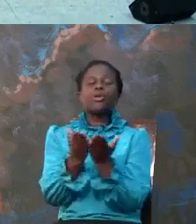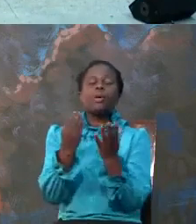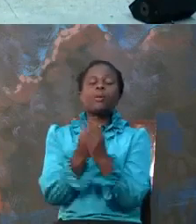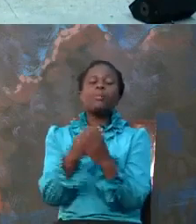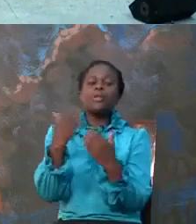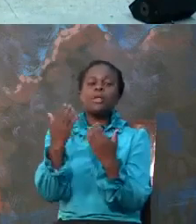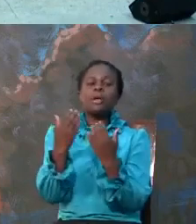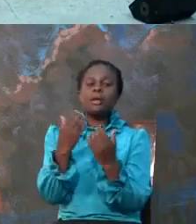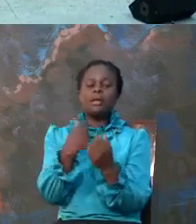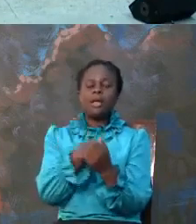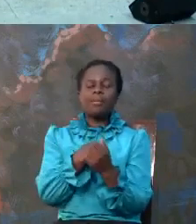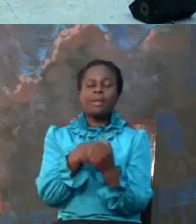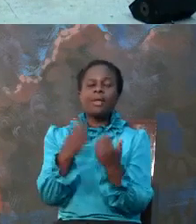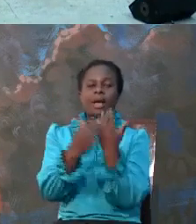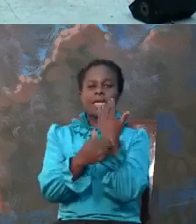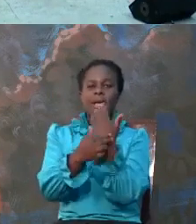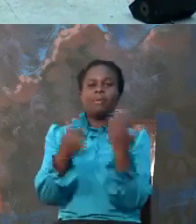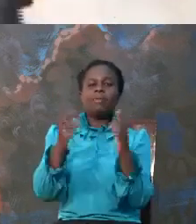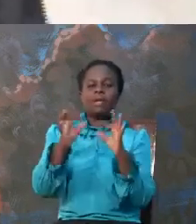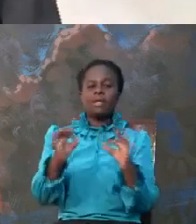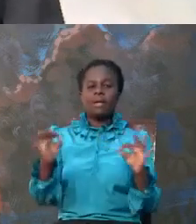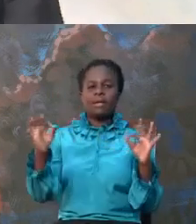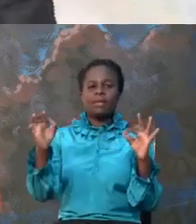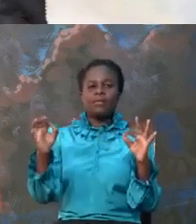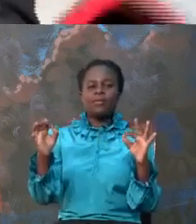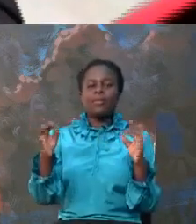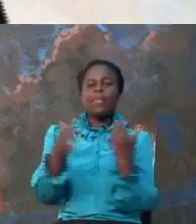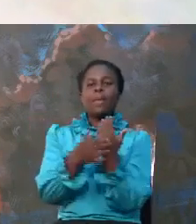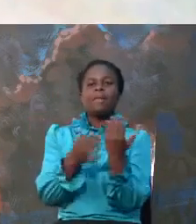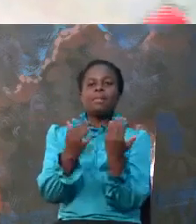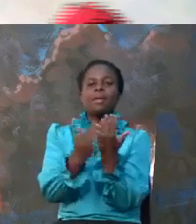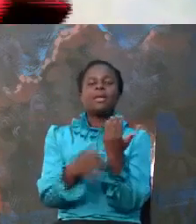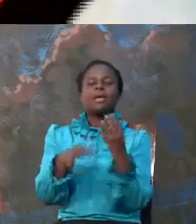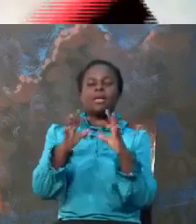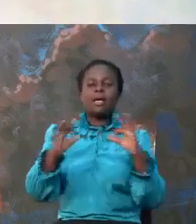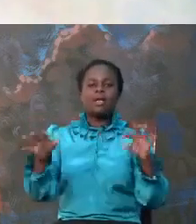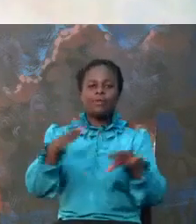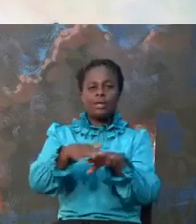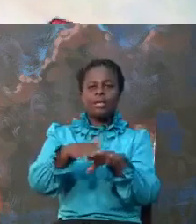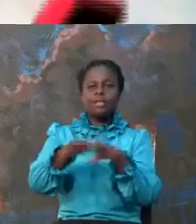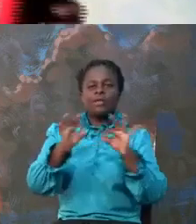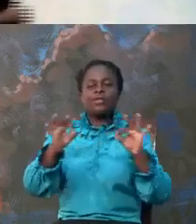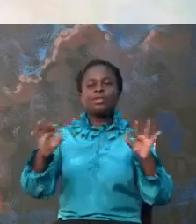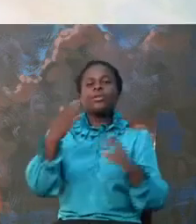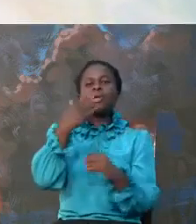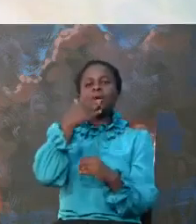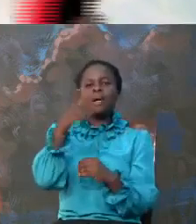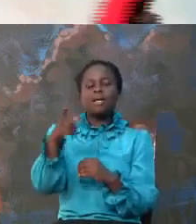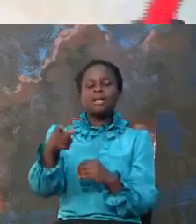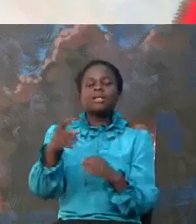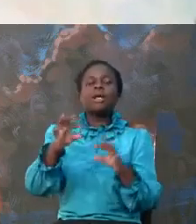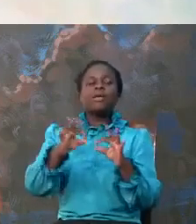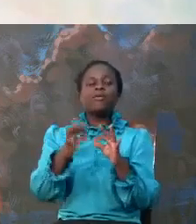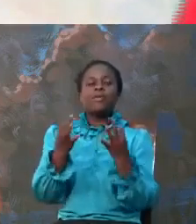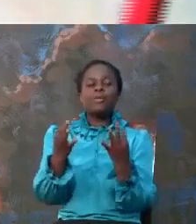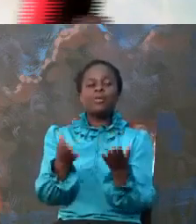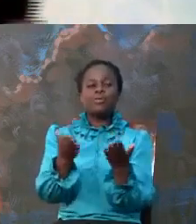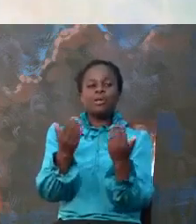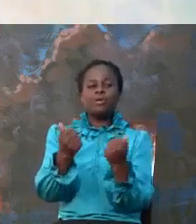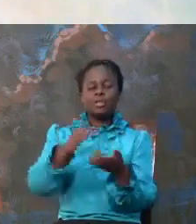nami katika Biblia takatifu. Biblia takatifu inatueleza vizuri habari hizi, namna gani